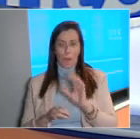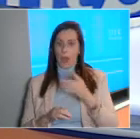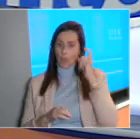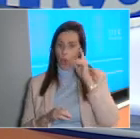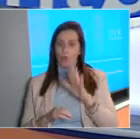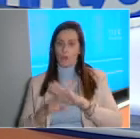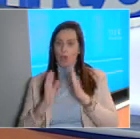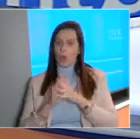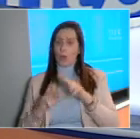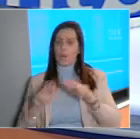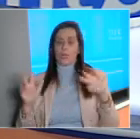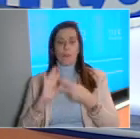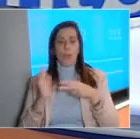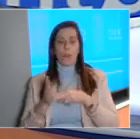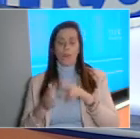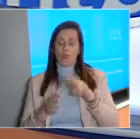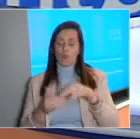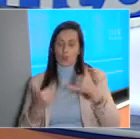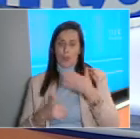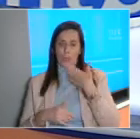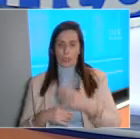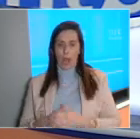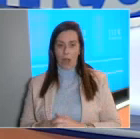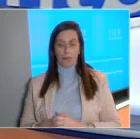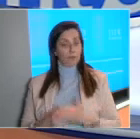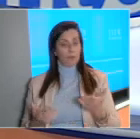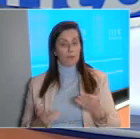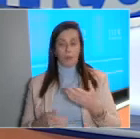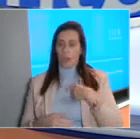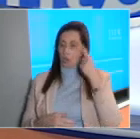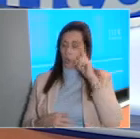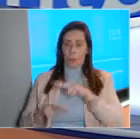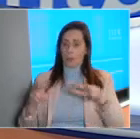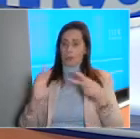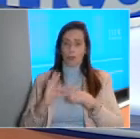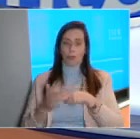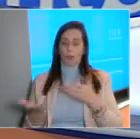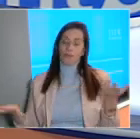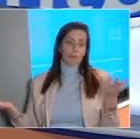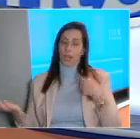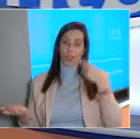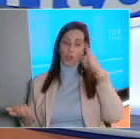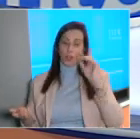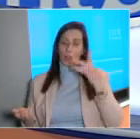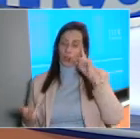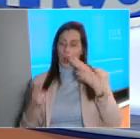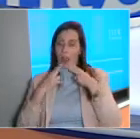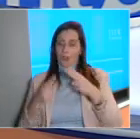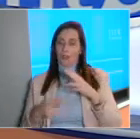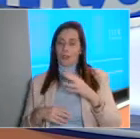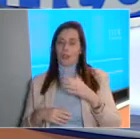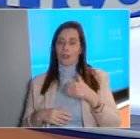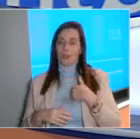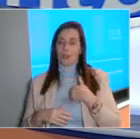אתה חושב על כל המצב הפוליטי שאליו נקלעה מדינת ישראל? אני לא יודע מה המצב הפוליטי שאליו נקלעה המדינה, אז אני לא יודע להגיב על זה,